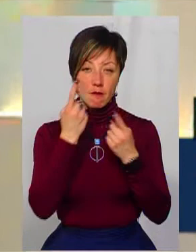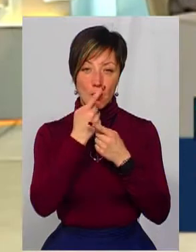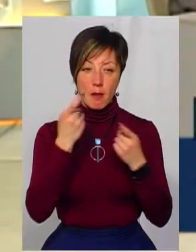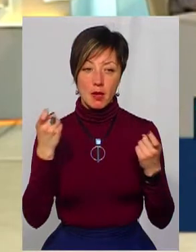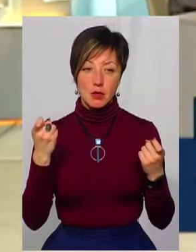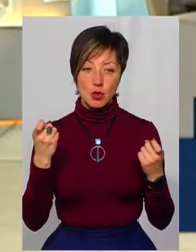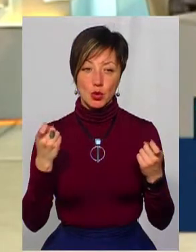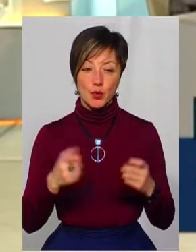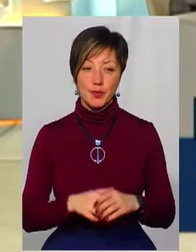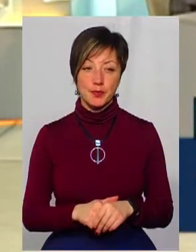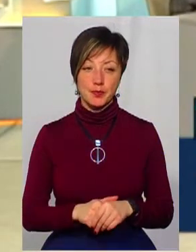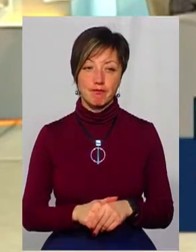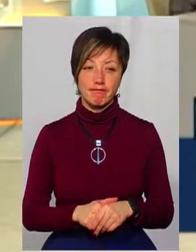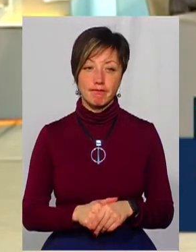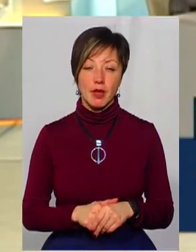інформацію.